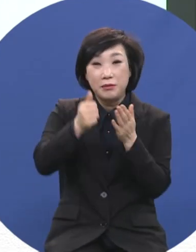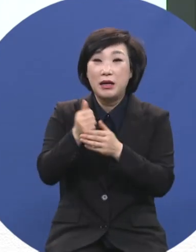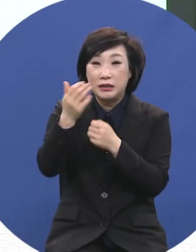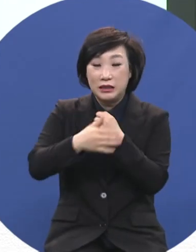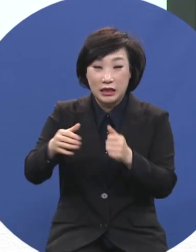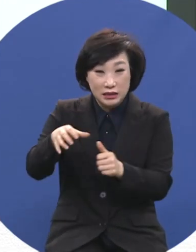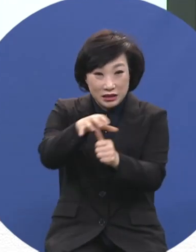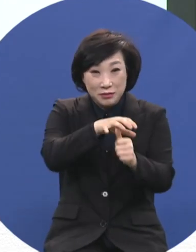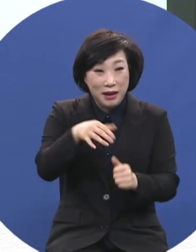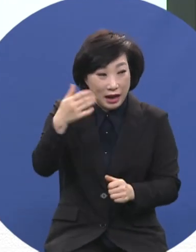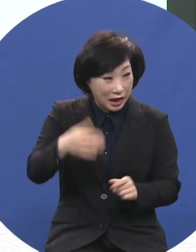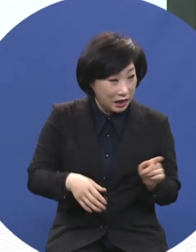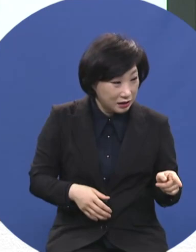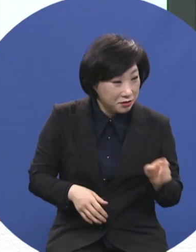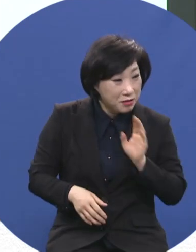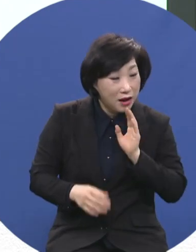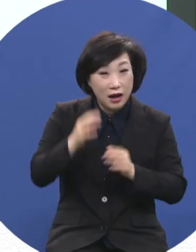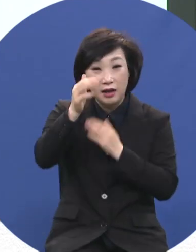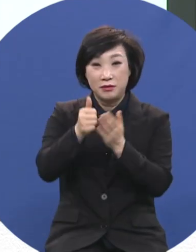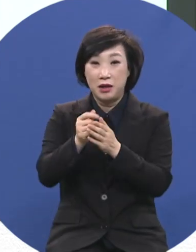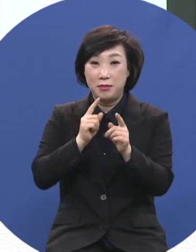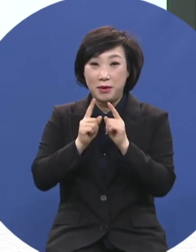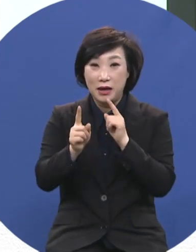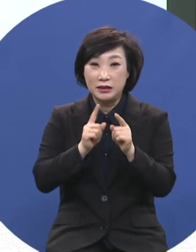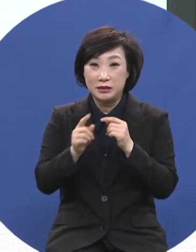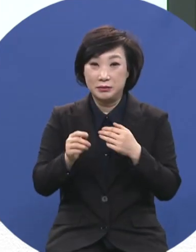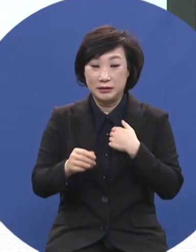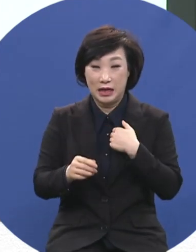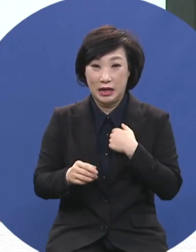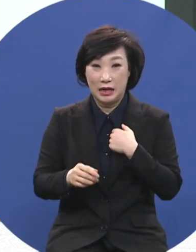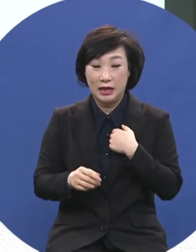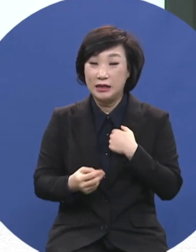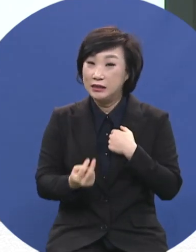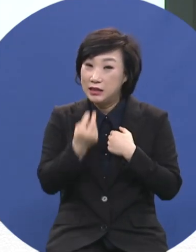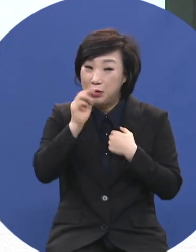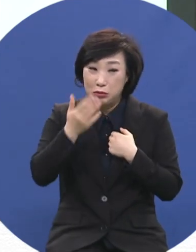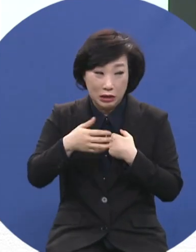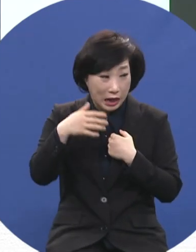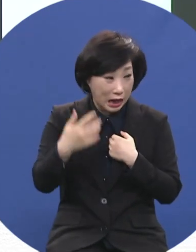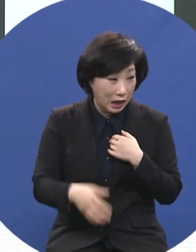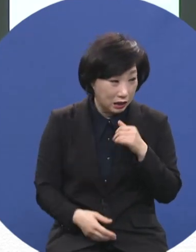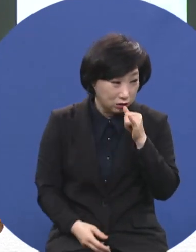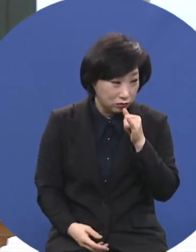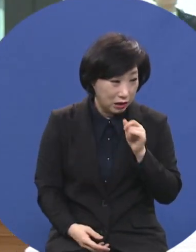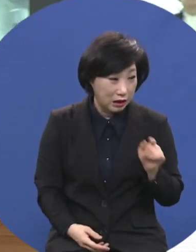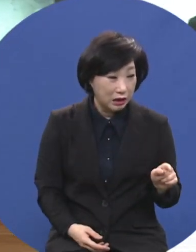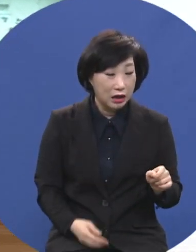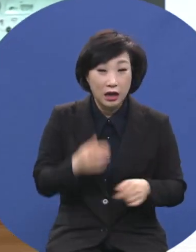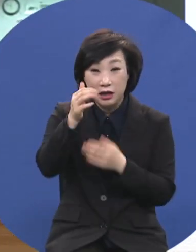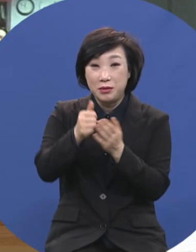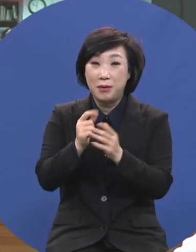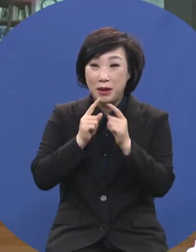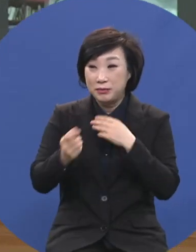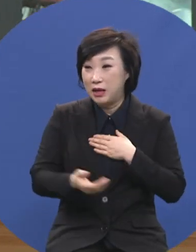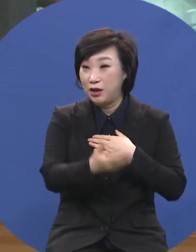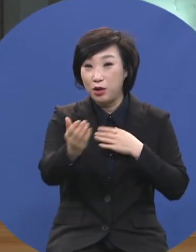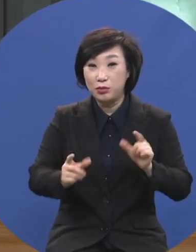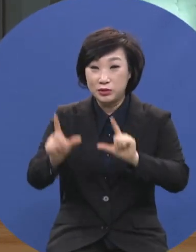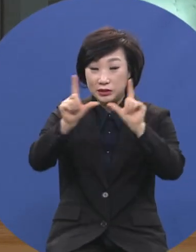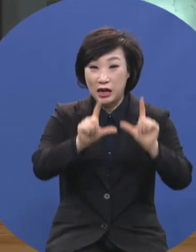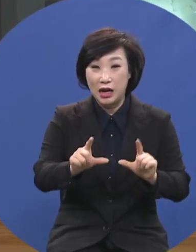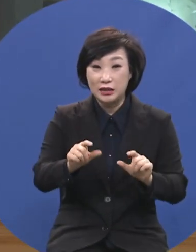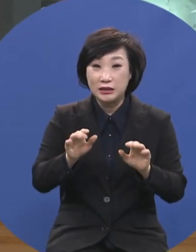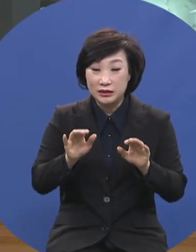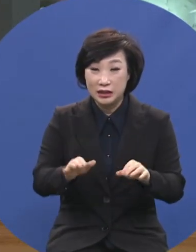못했고 아직도 하나님 말씀이 당신에게 생명이 되지 못하고 하나님 말씀이 여러분이 살아가야